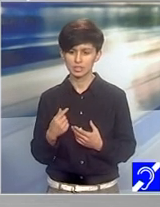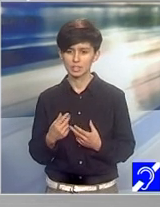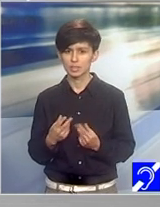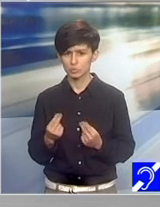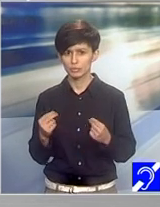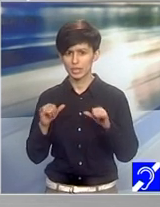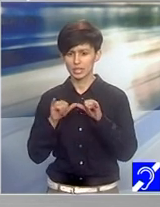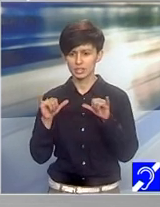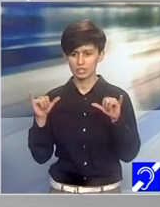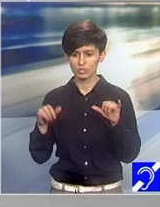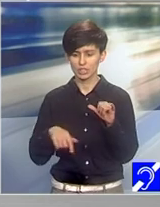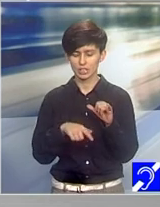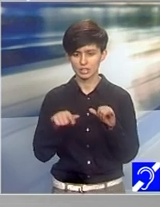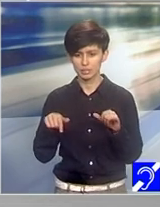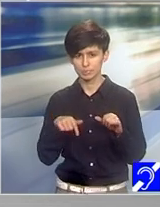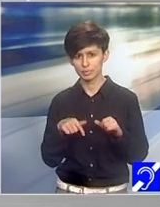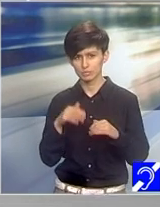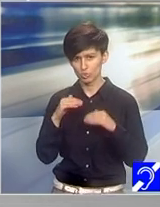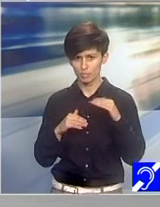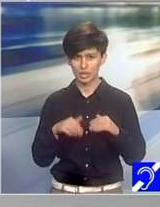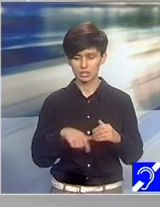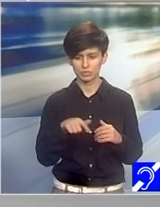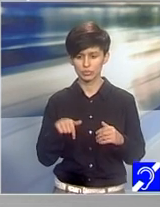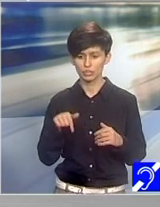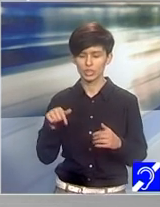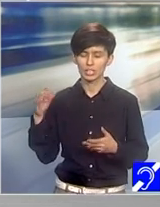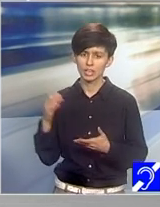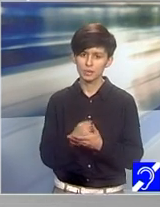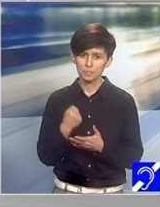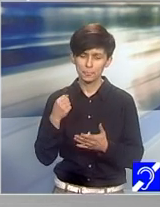noi, ele au reușit pentru că